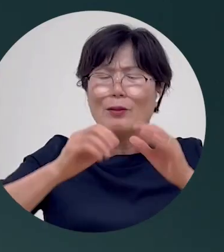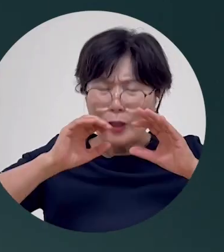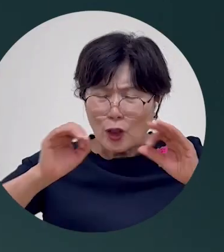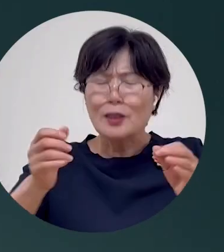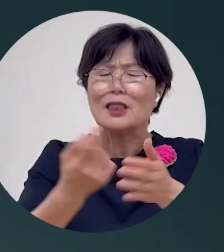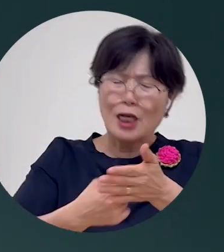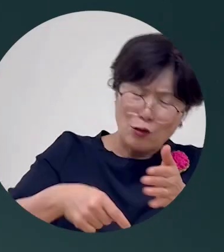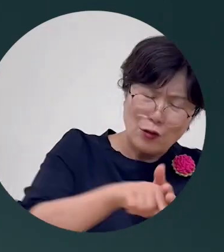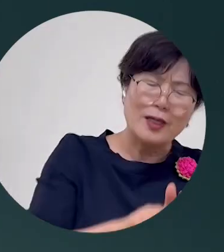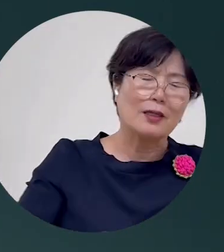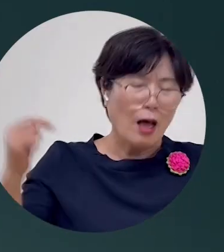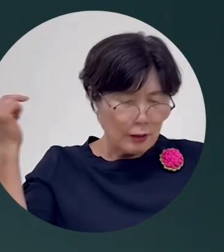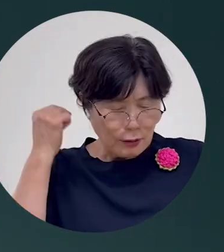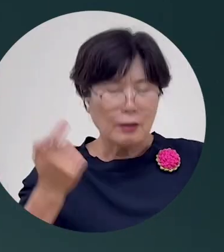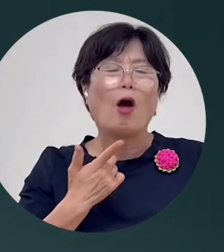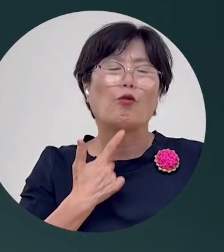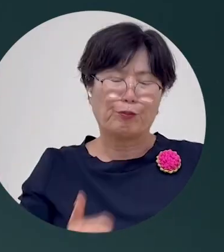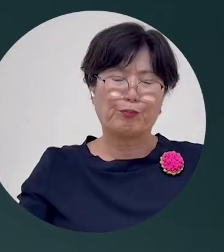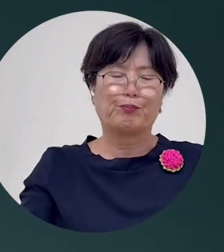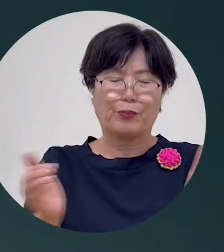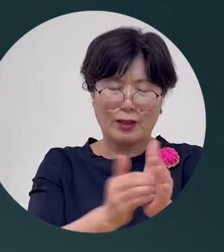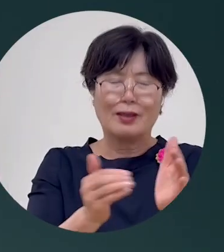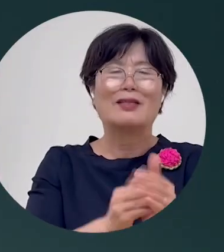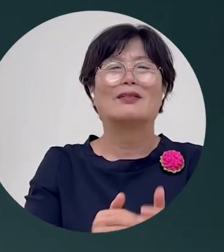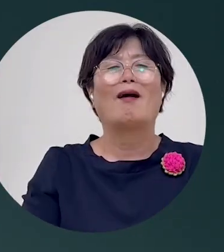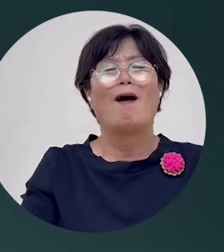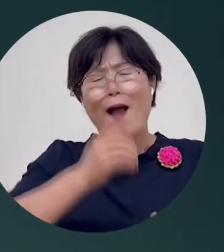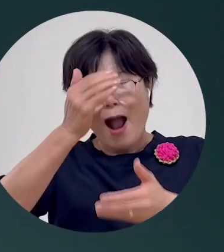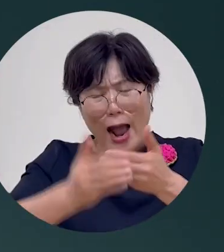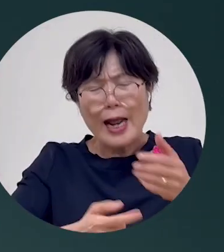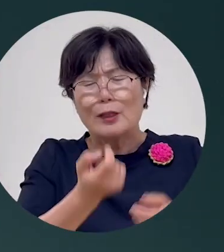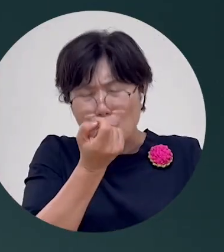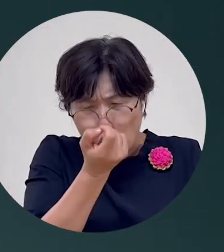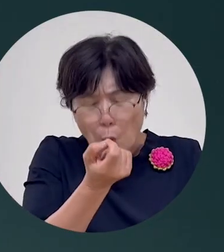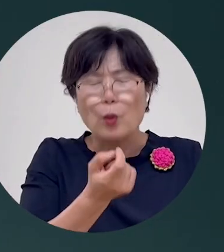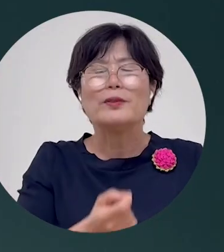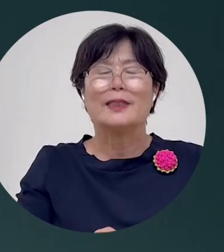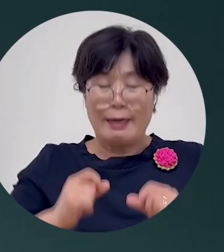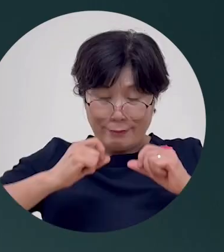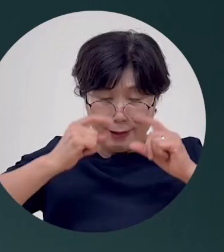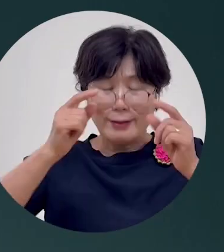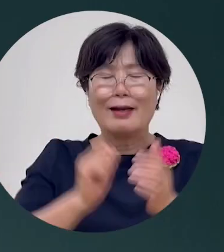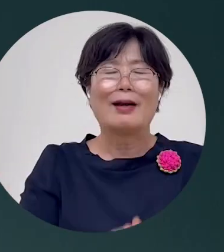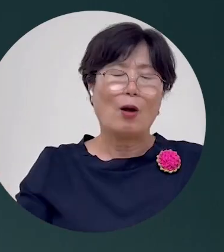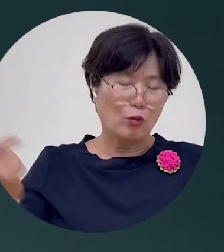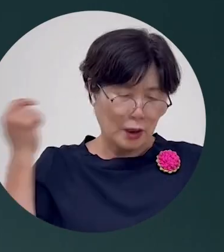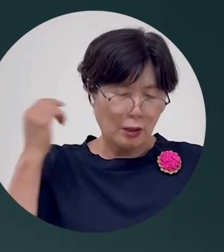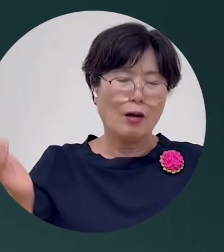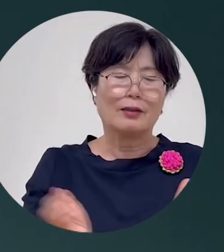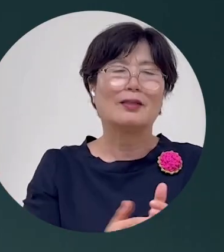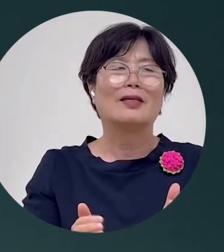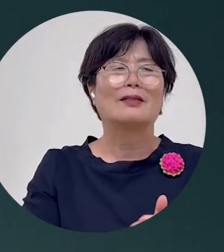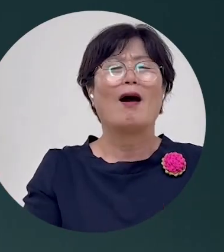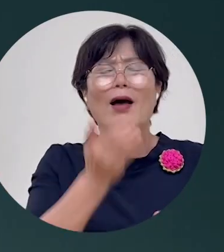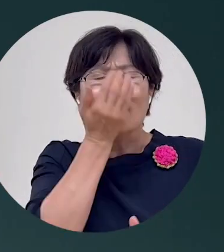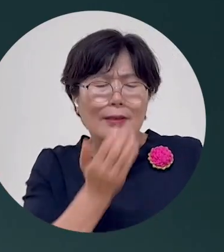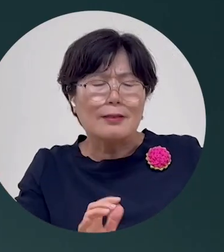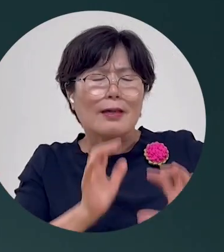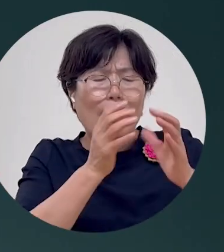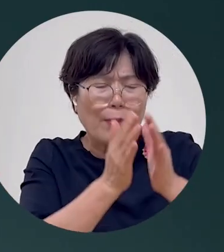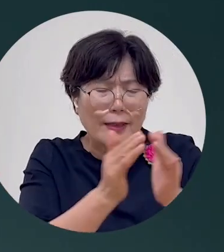통해서 들은 하나님을 조금씩 깨달아질 수 있었어요. 그래서 이스라엘 백성에게는요,